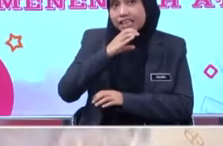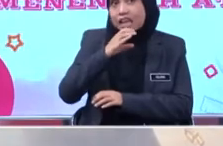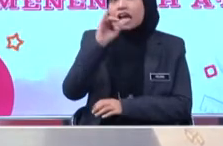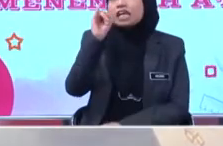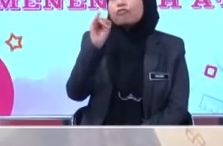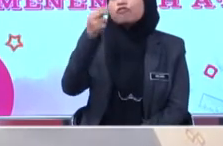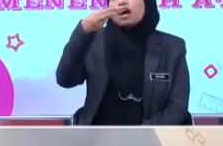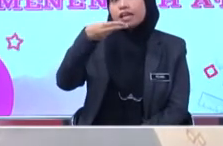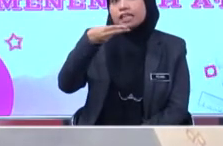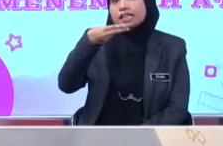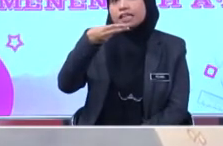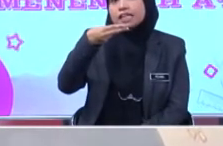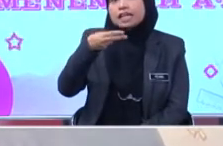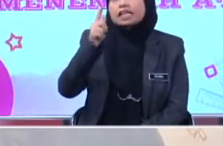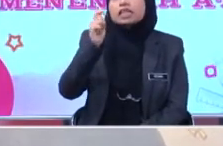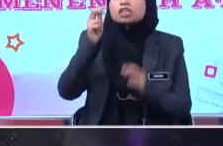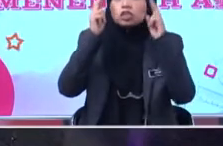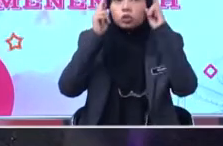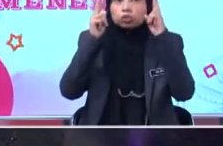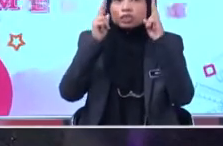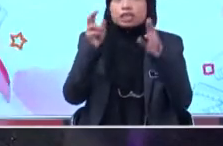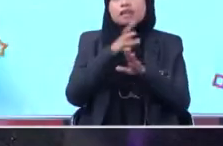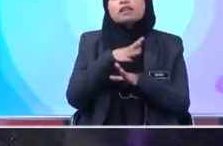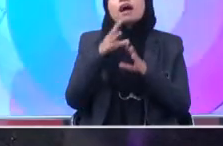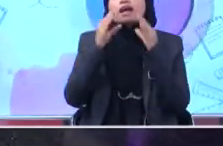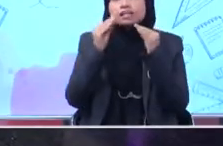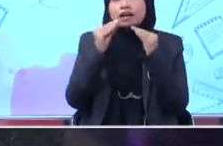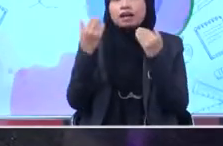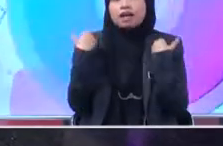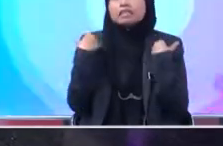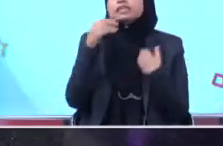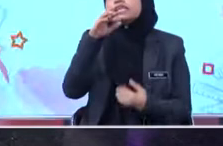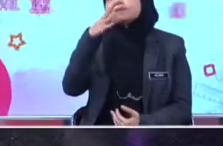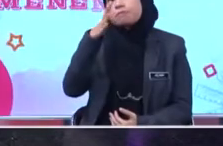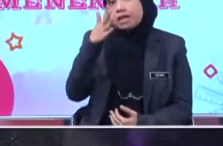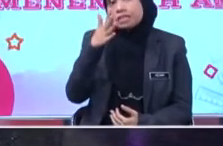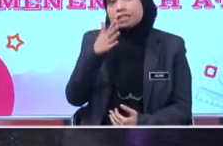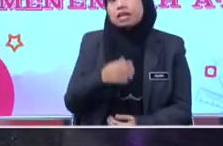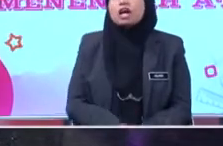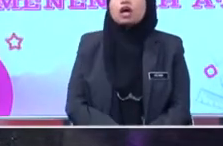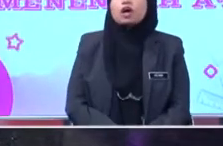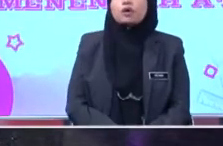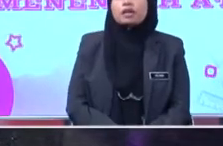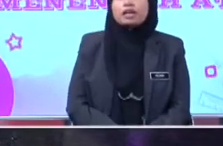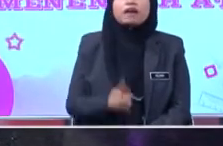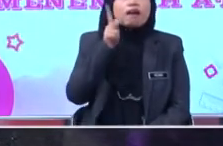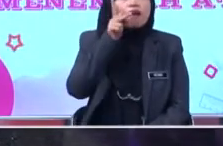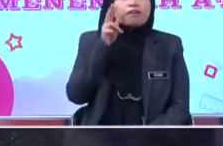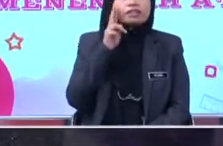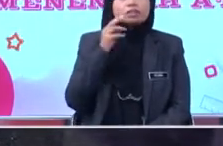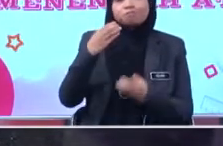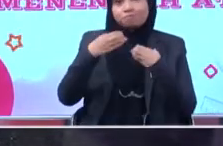Haqiqi tadi Ustaz Hj Ade 15 kan saya betul Baik saya coba yang